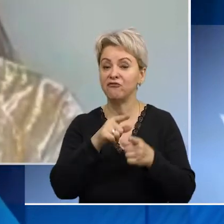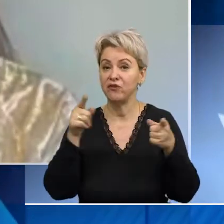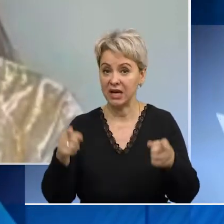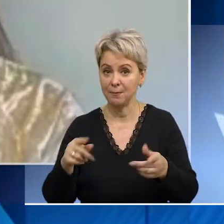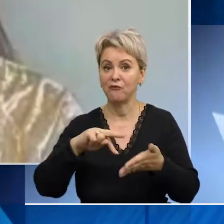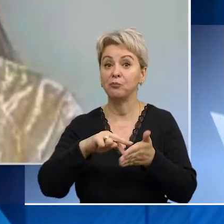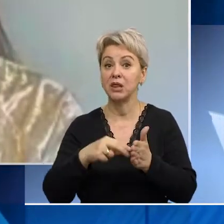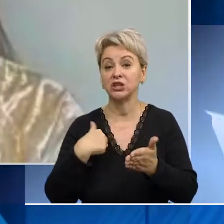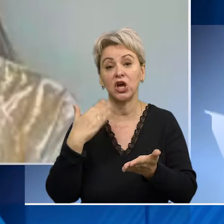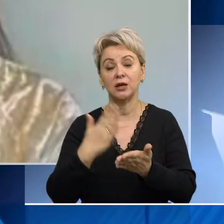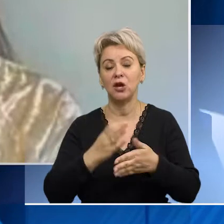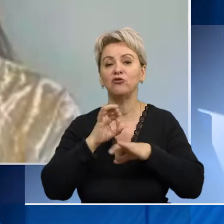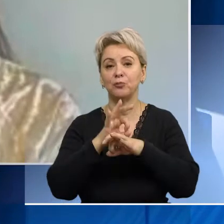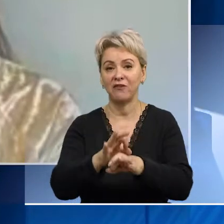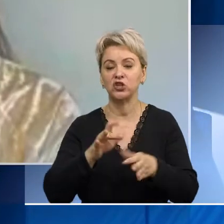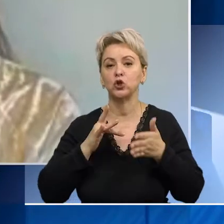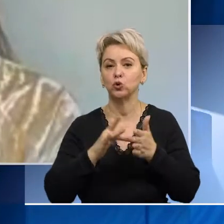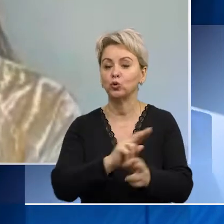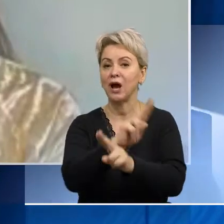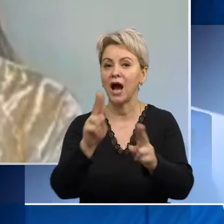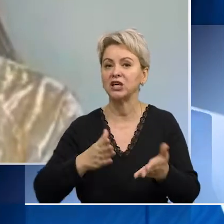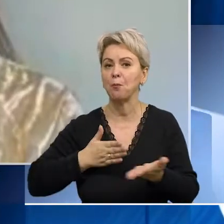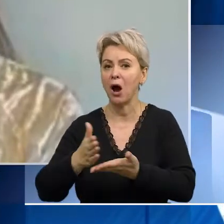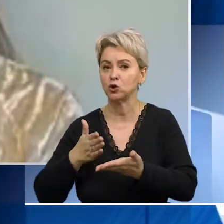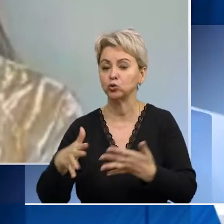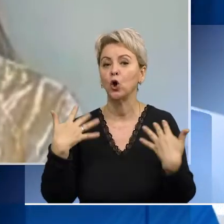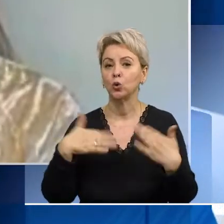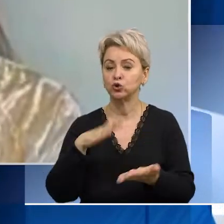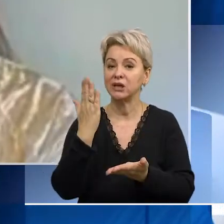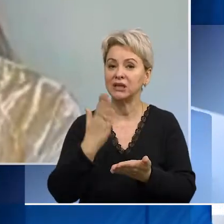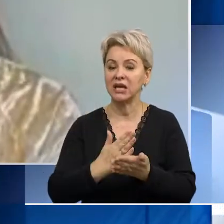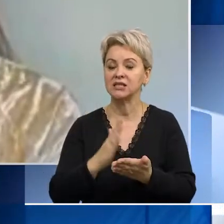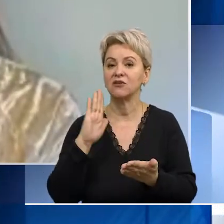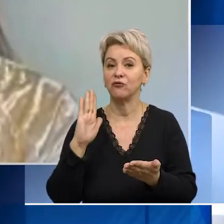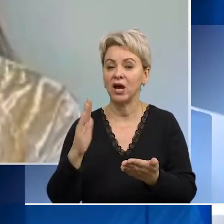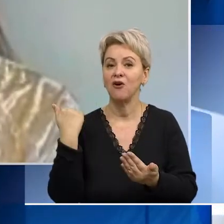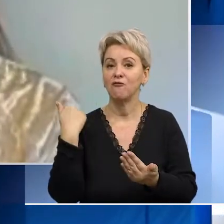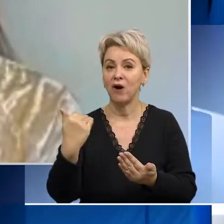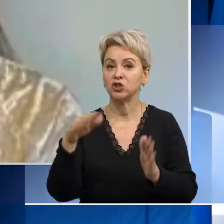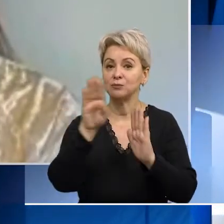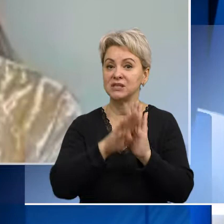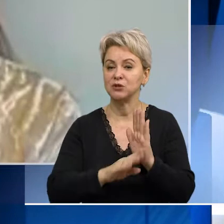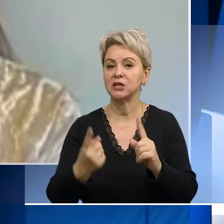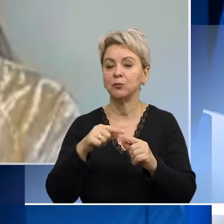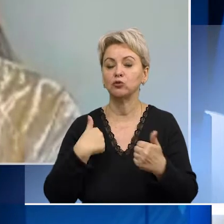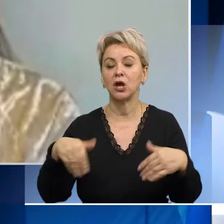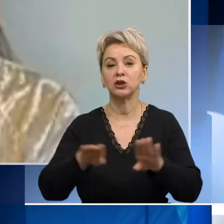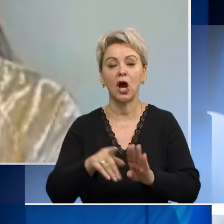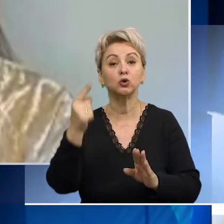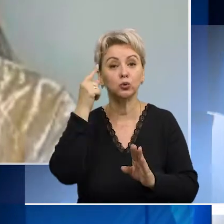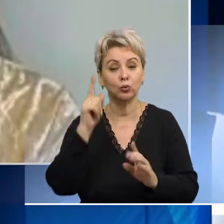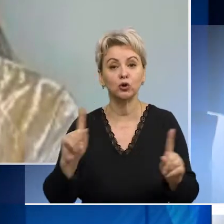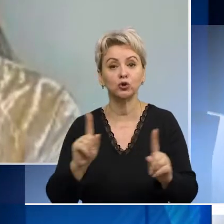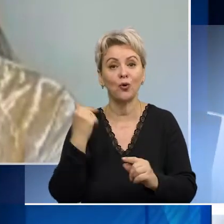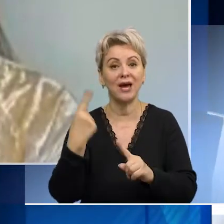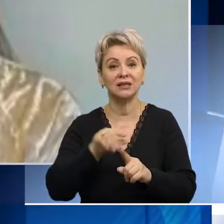время, ну, в плане, я имею в виду, проведения туров, какие маршруты уже есть в вашем списке? Потому что я так